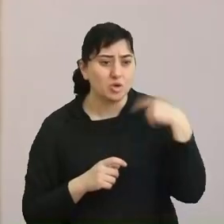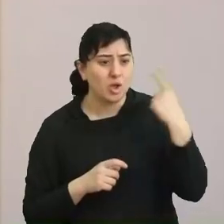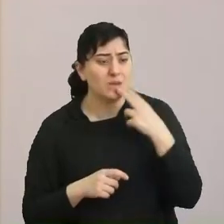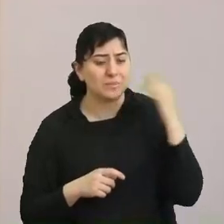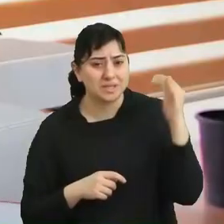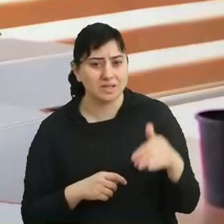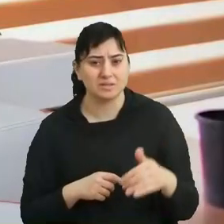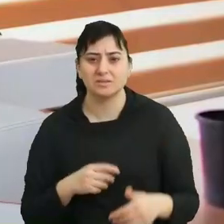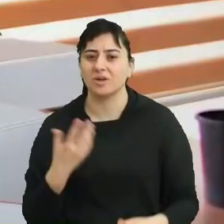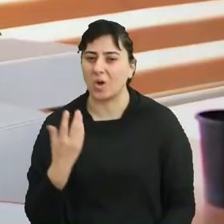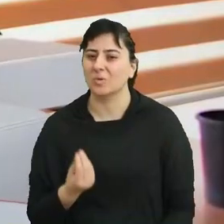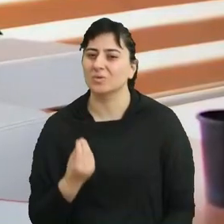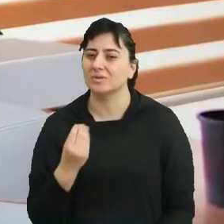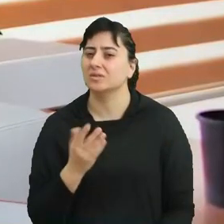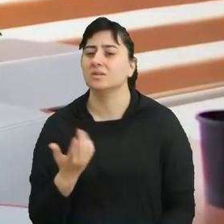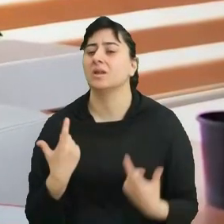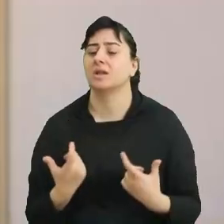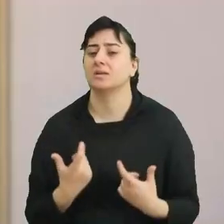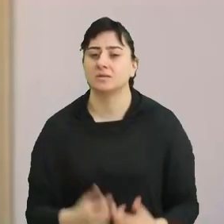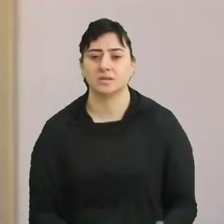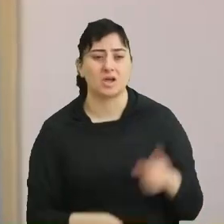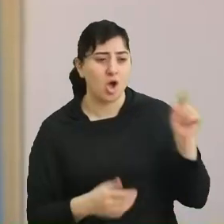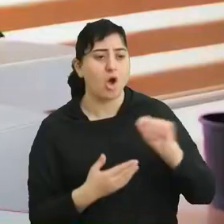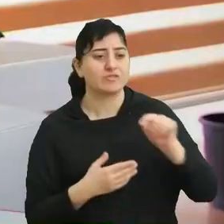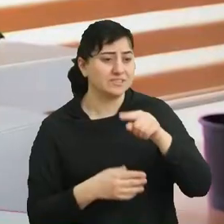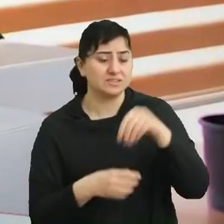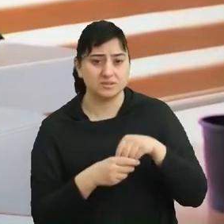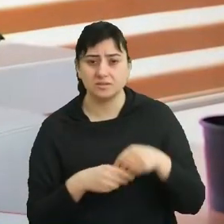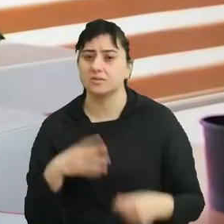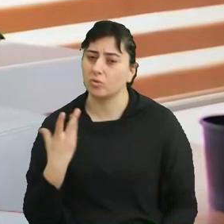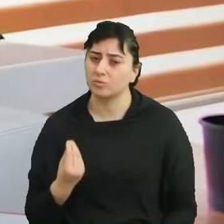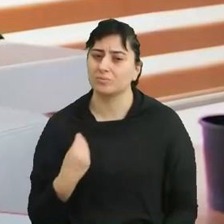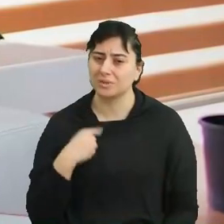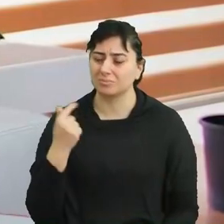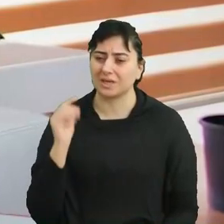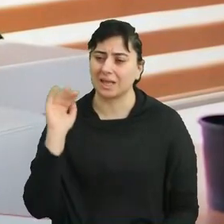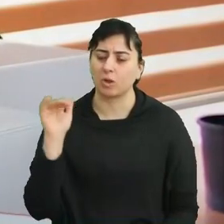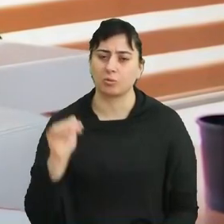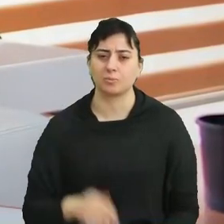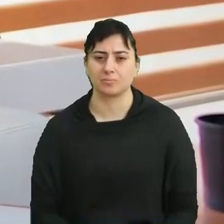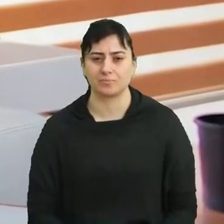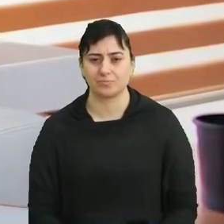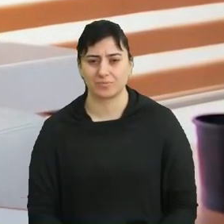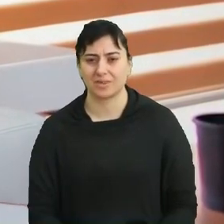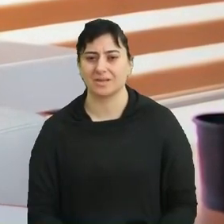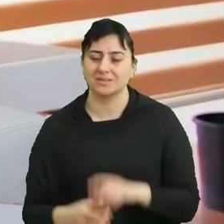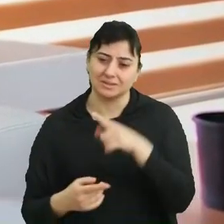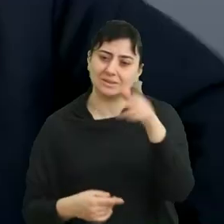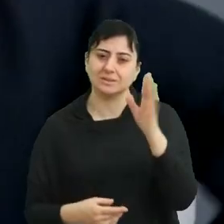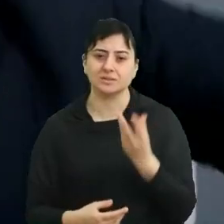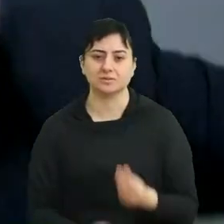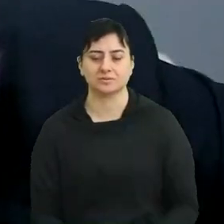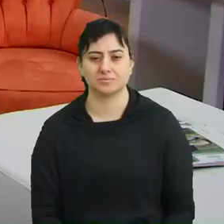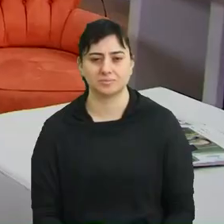Hanım geldi efendim. Hoş geldi, Sefa geldi. Tamam, neredeymiş şimdi? Ofisinizde. Öyle mi? Tamam. Ben şimdi birazdan geçeceğim oraya. Siz çıkabilirsiniz.